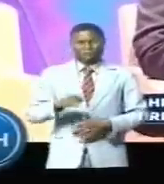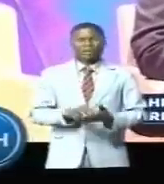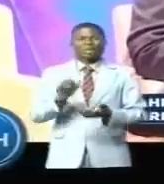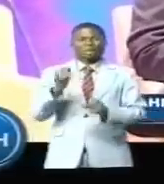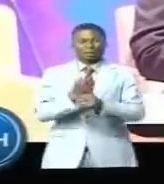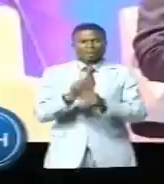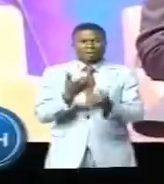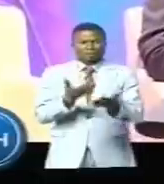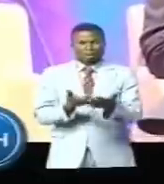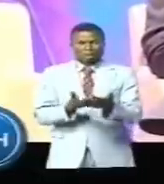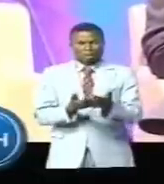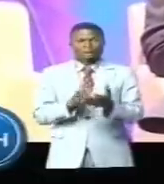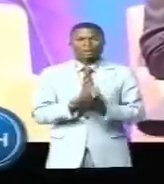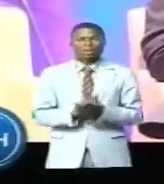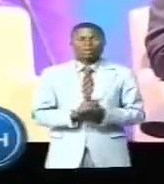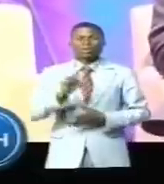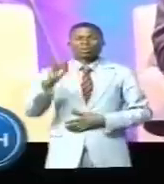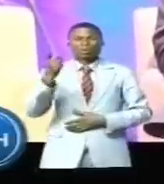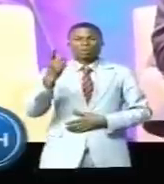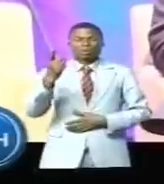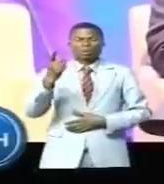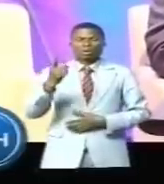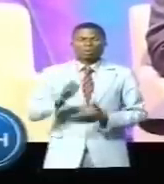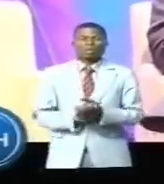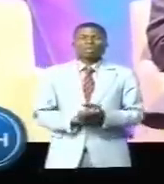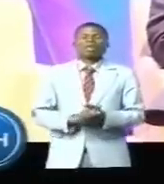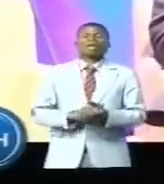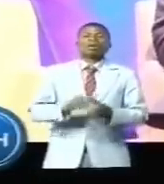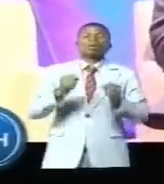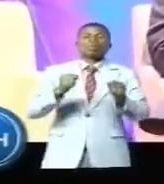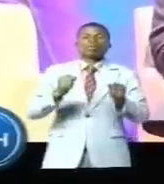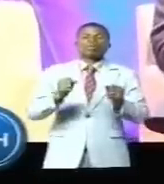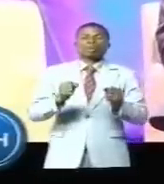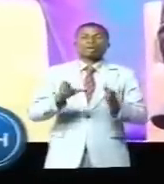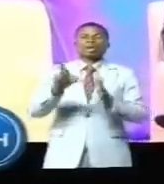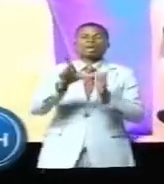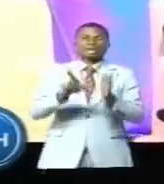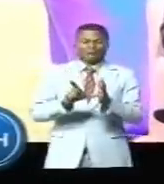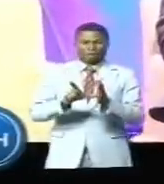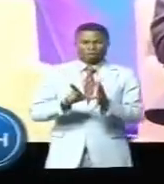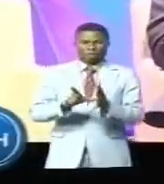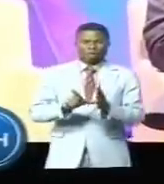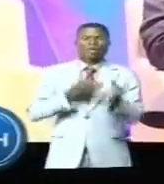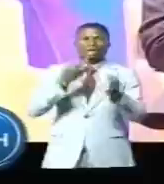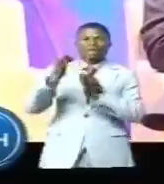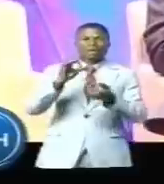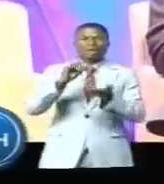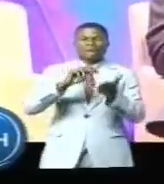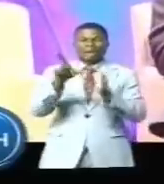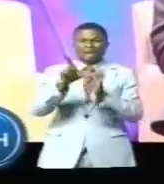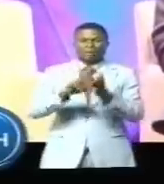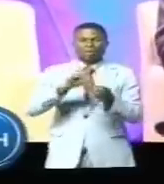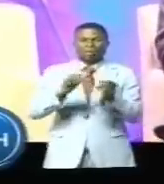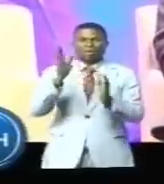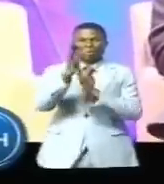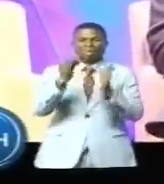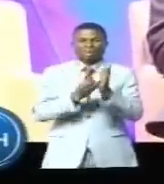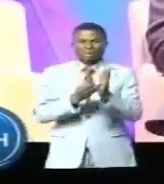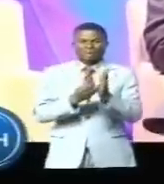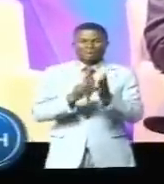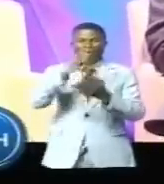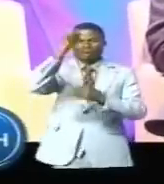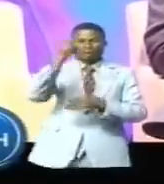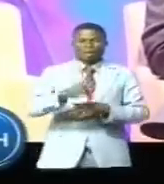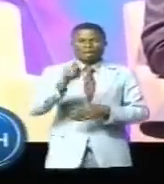salutaire, celle de prendre une loi, la loi susdite, la loi numéro 17/001